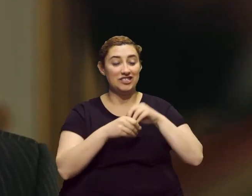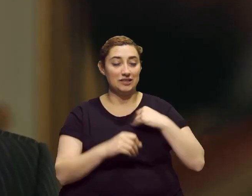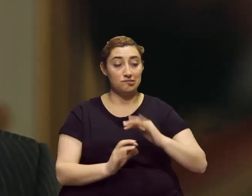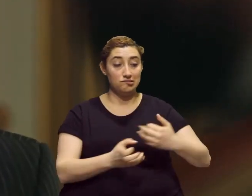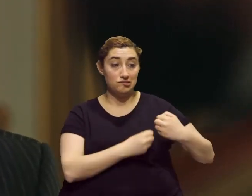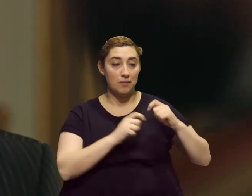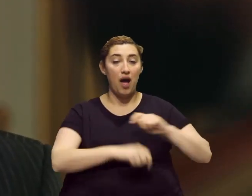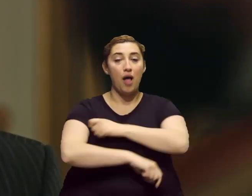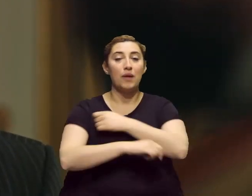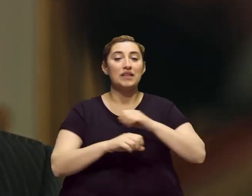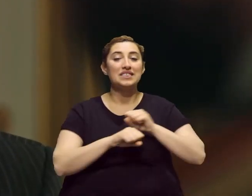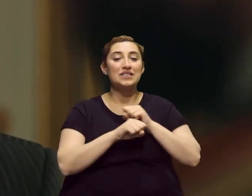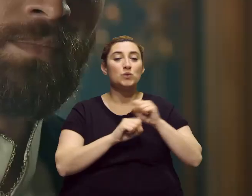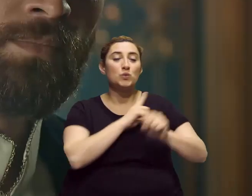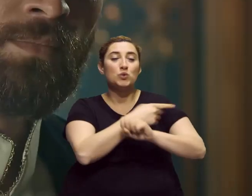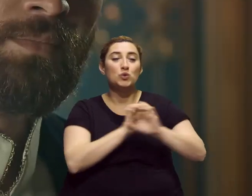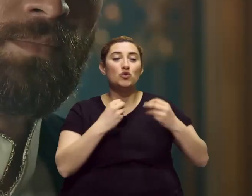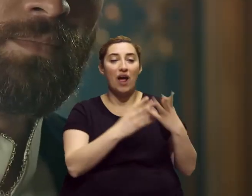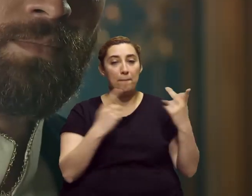da güçsüzleştirmek istiyorlar.